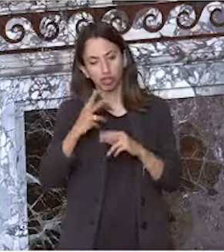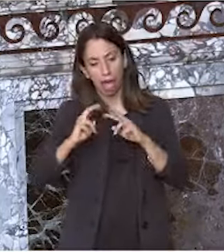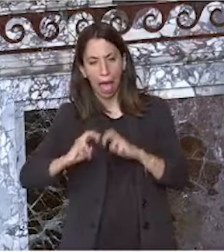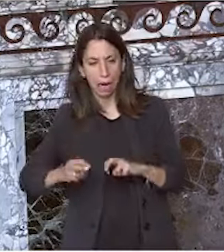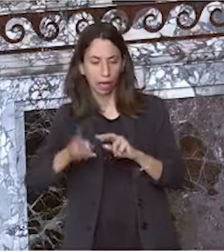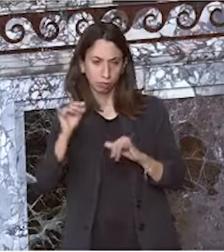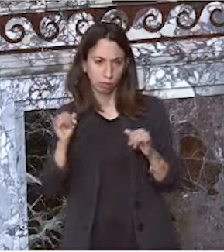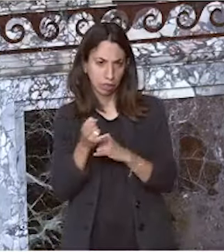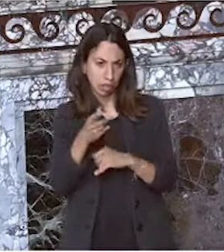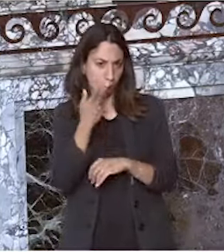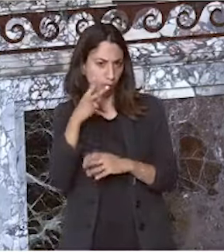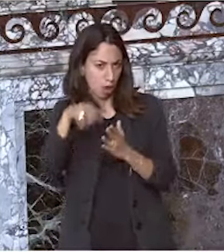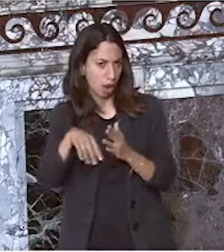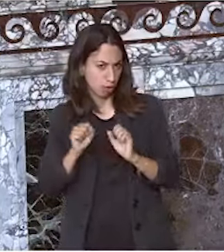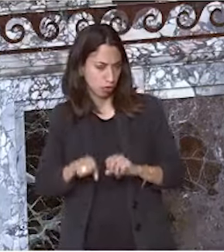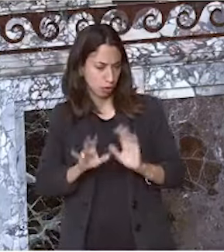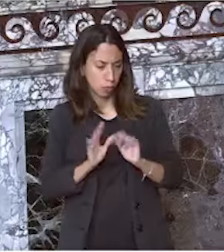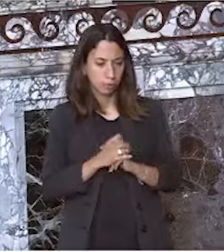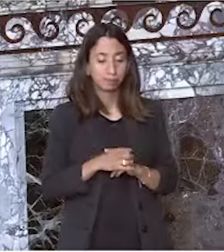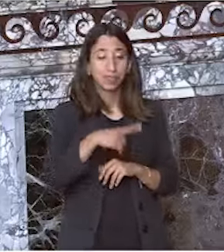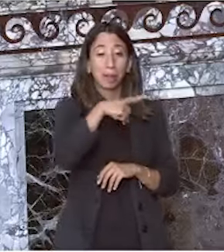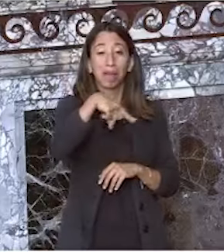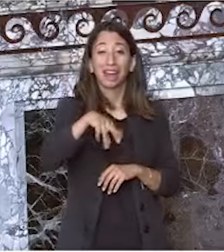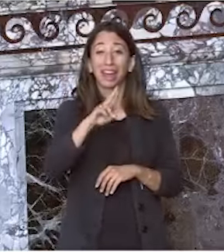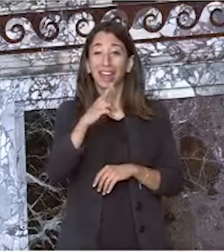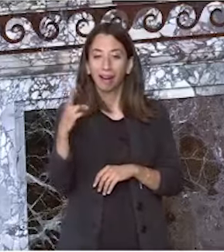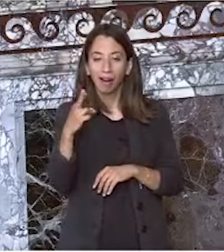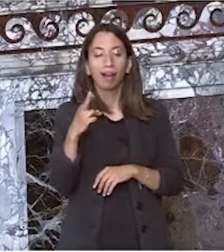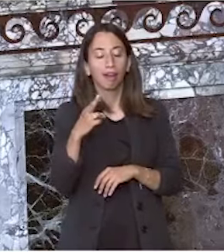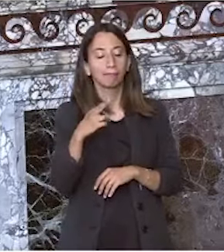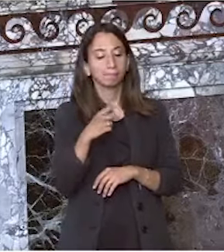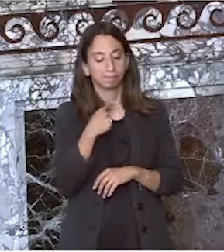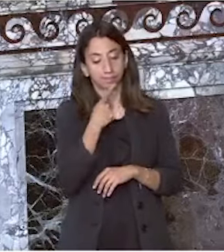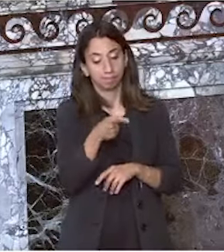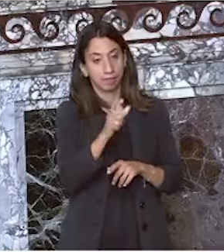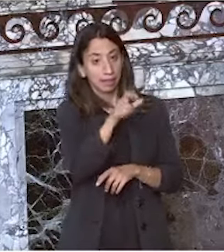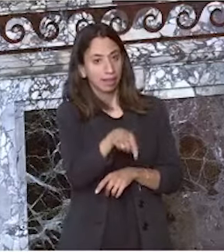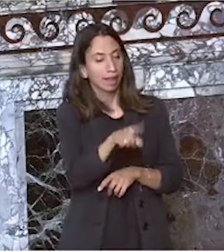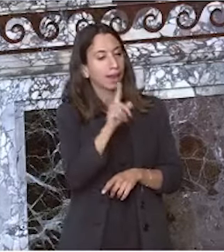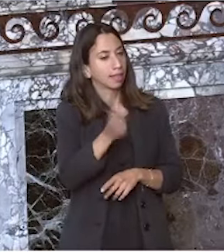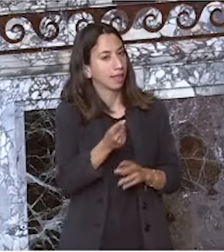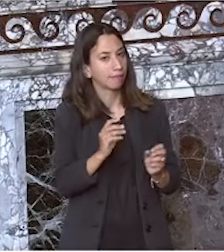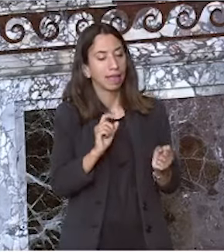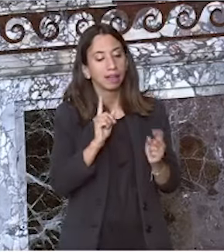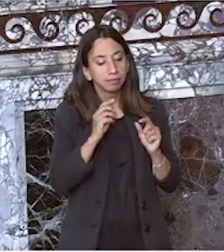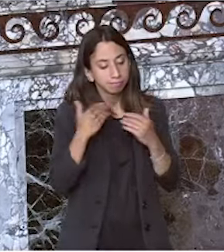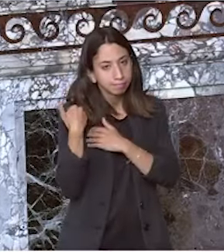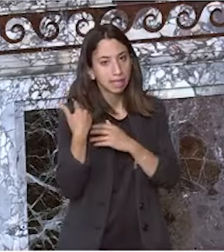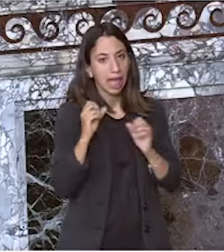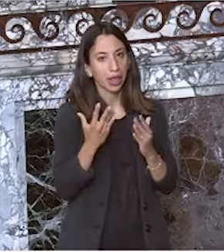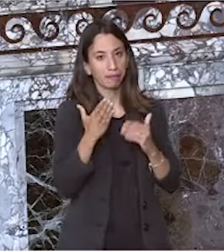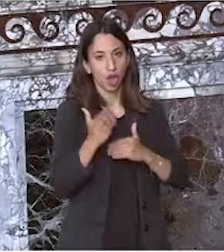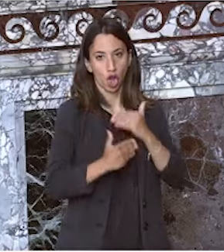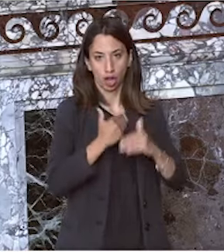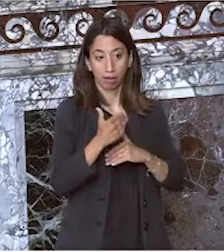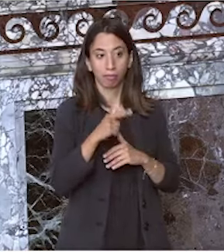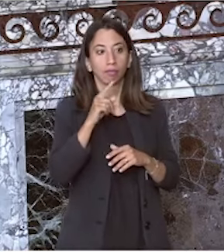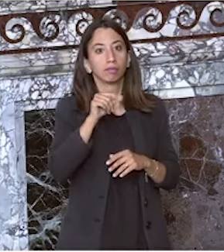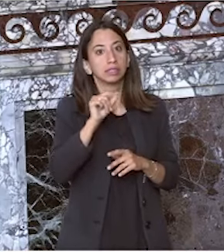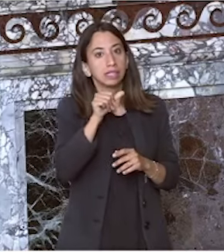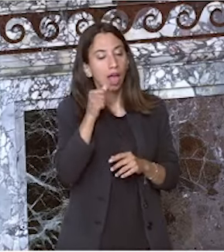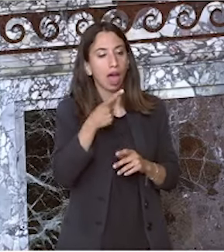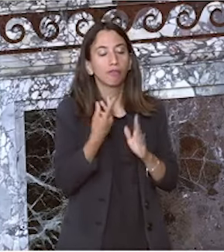ovviamente. Il PNRR impegna l'Italia ad attuare riforme e fornisce cospicue risorse per l'ammodernamento